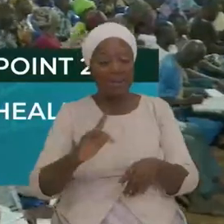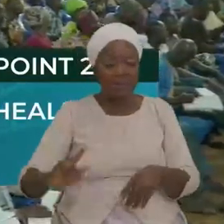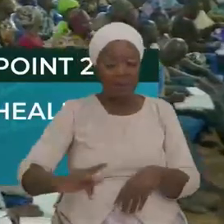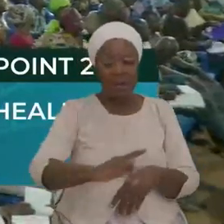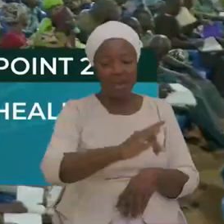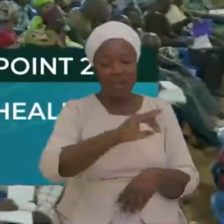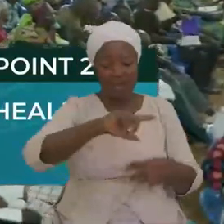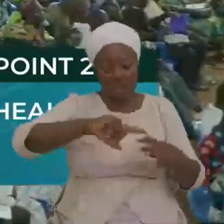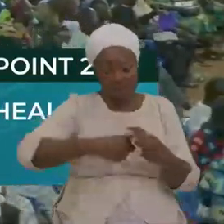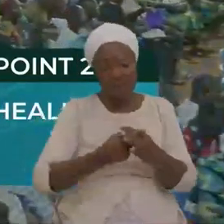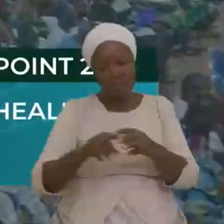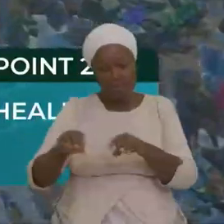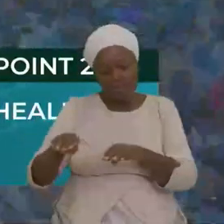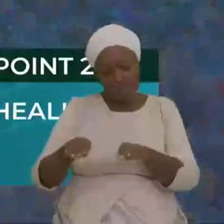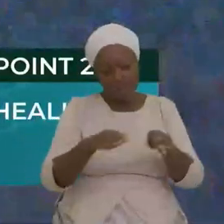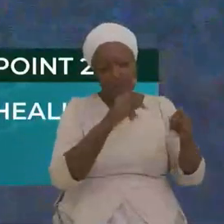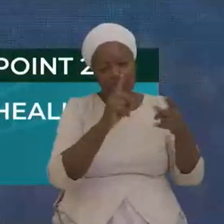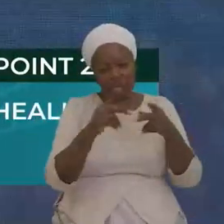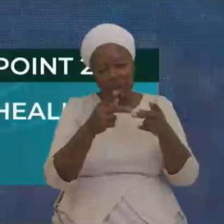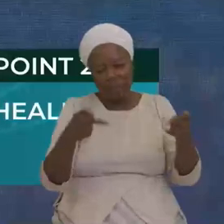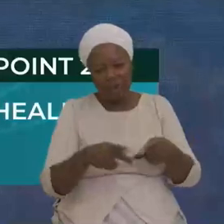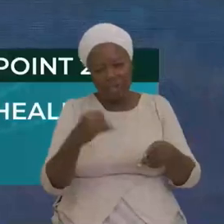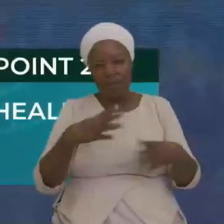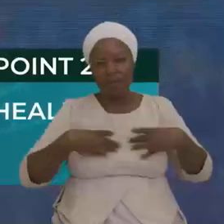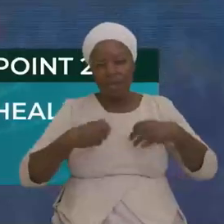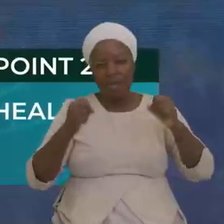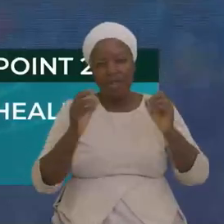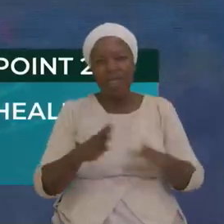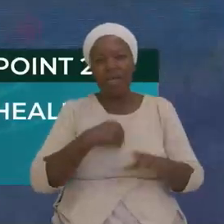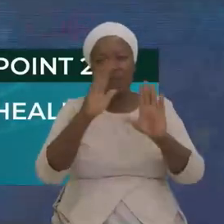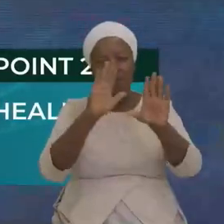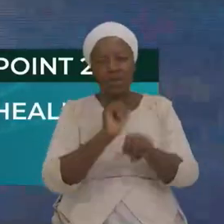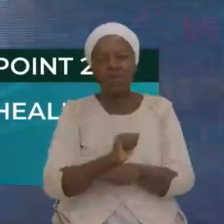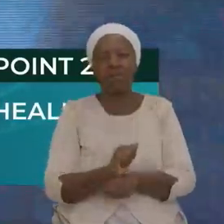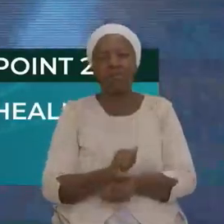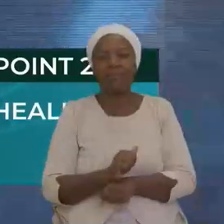Comme l'avion prend l'envol pour notre destination de guérison,